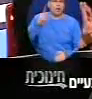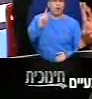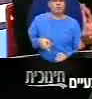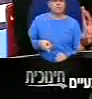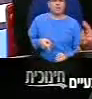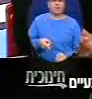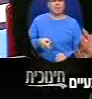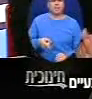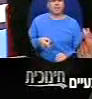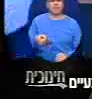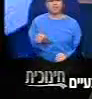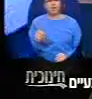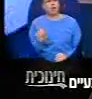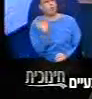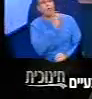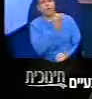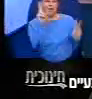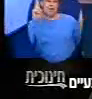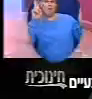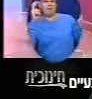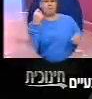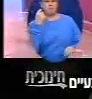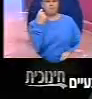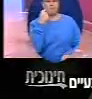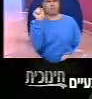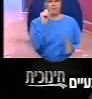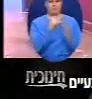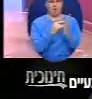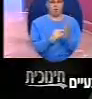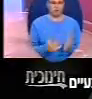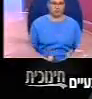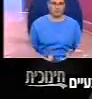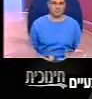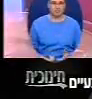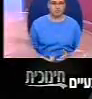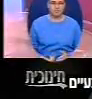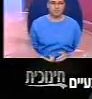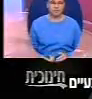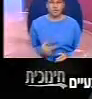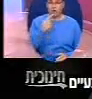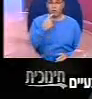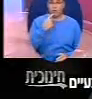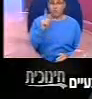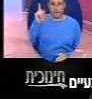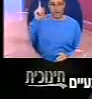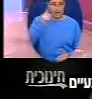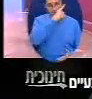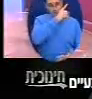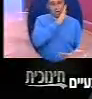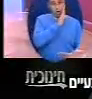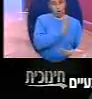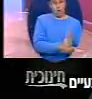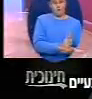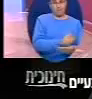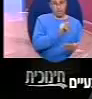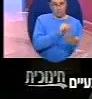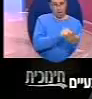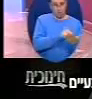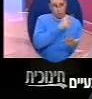זה נשמע מהפה שלכם כאילו מקבלי ההחלטות בעצם לא מאמינים במיזם הזה שנקרא ישראל. חושבים שהוא בר חלוף,